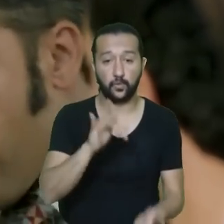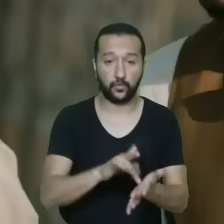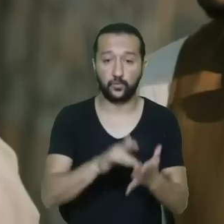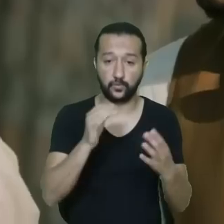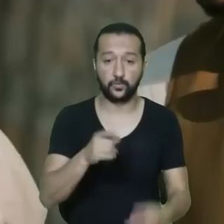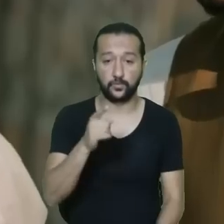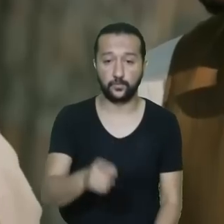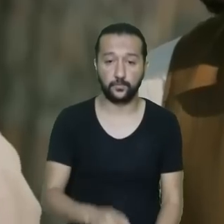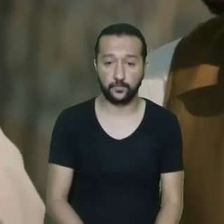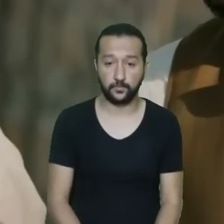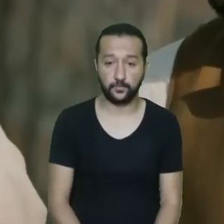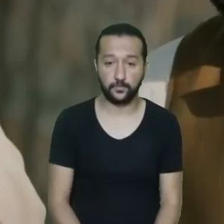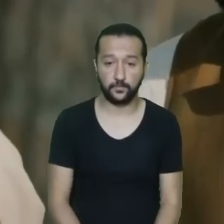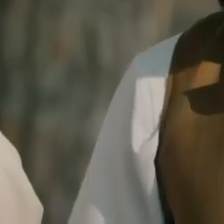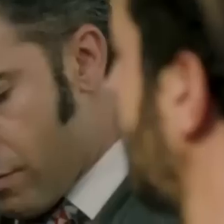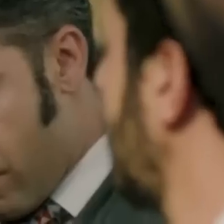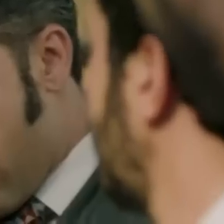Ortası olsun.